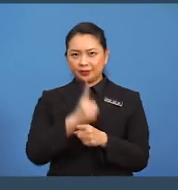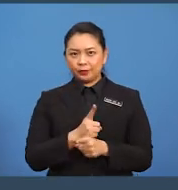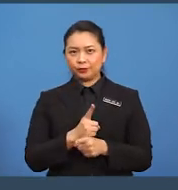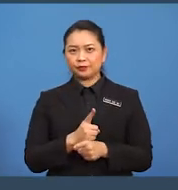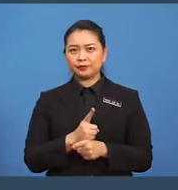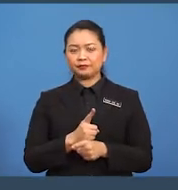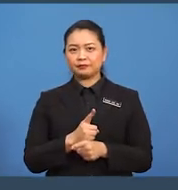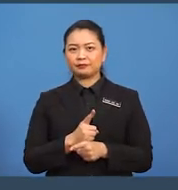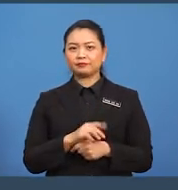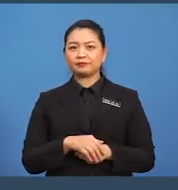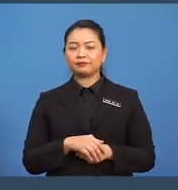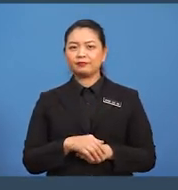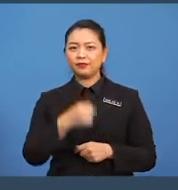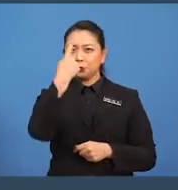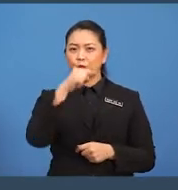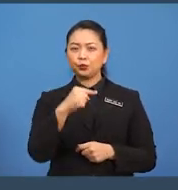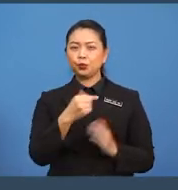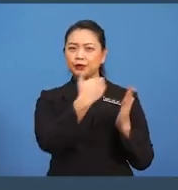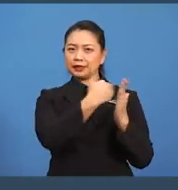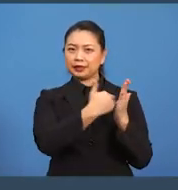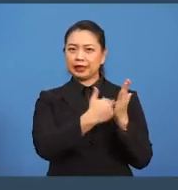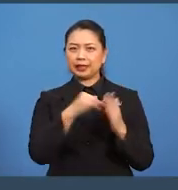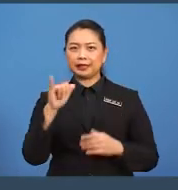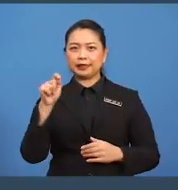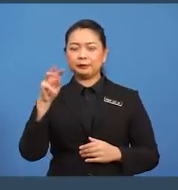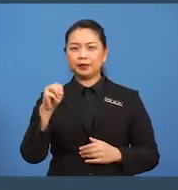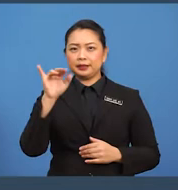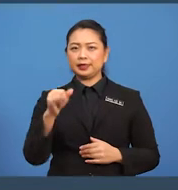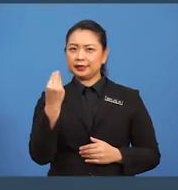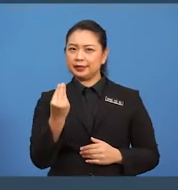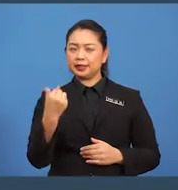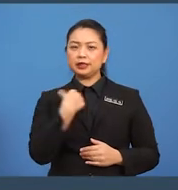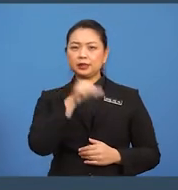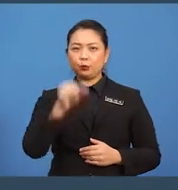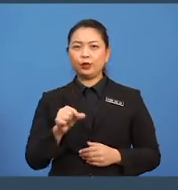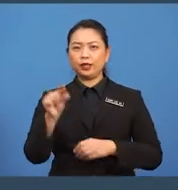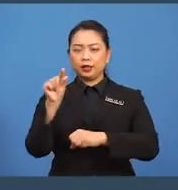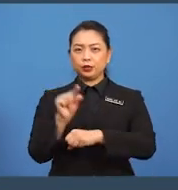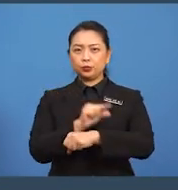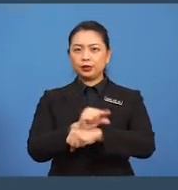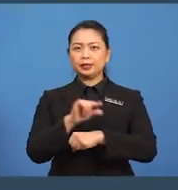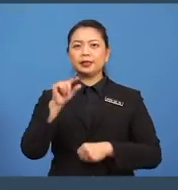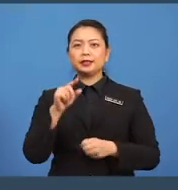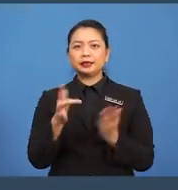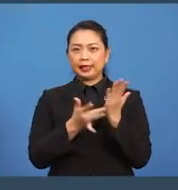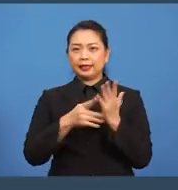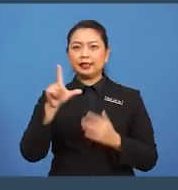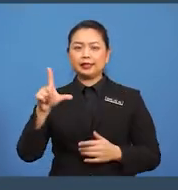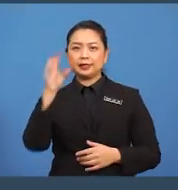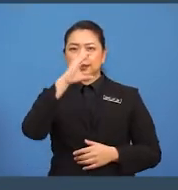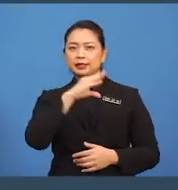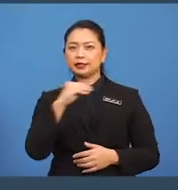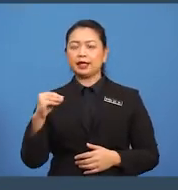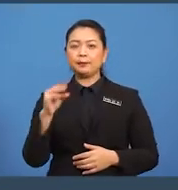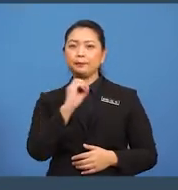Betul tu. Ingat ya, untuk senarai item yang sedikit, kita boleh menggunakan teknik linear search